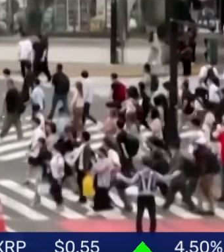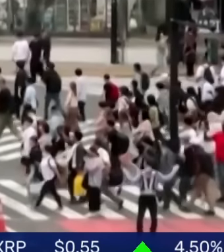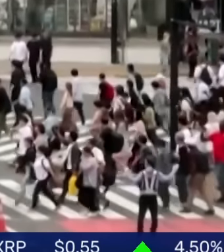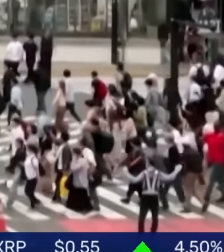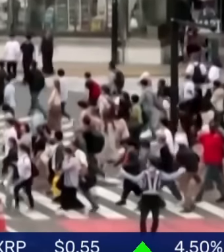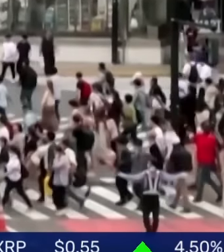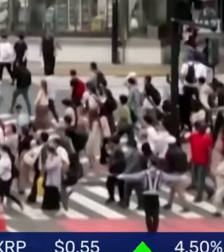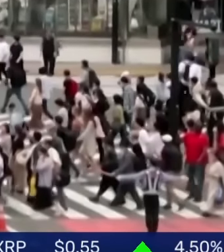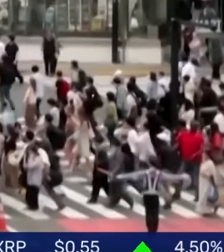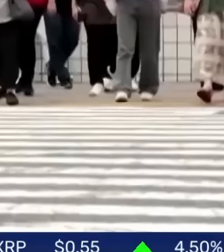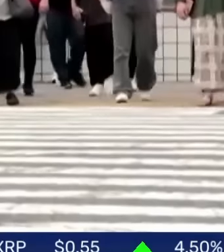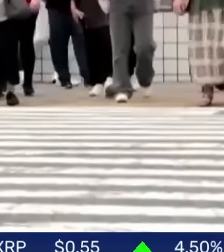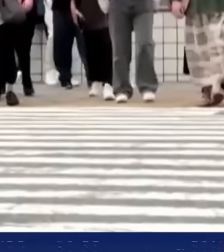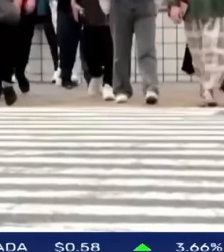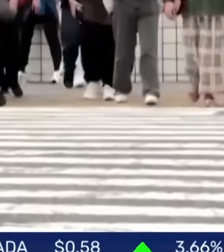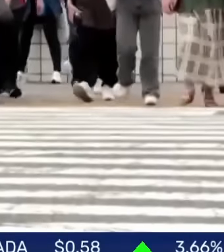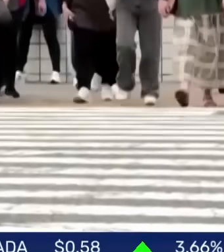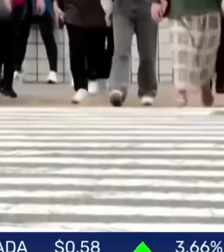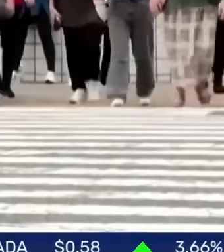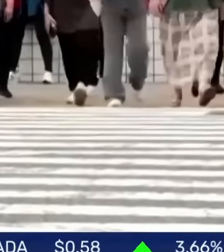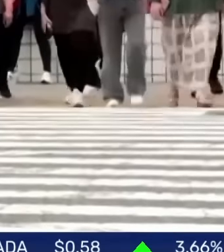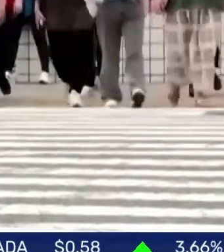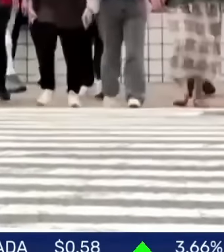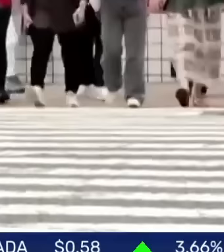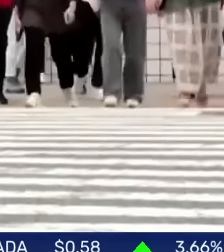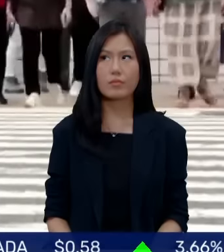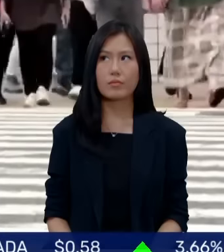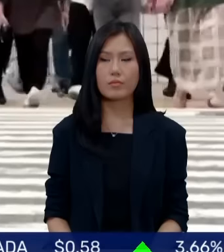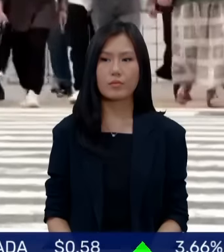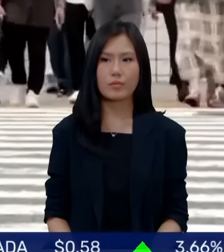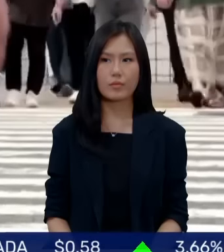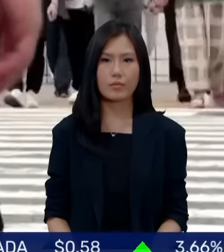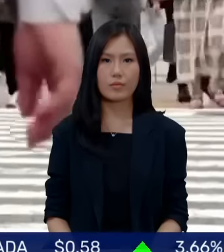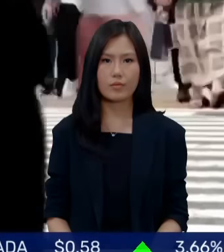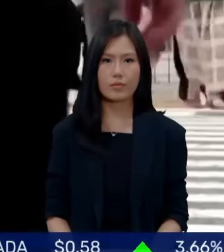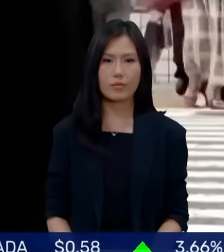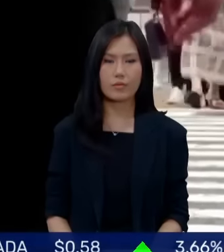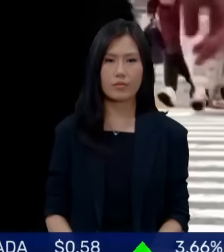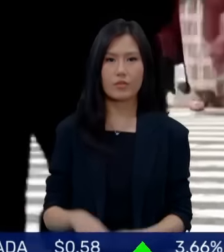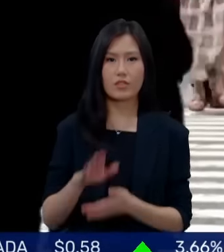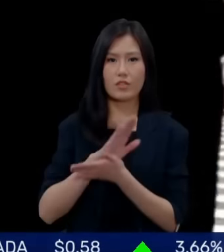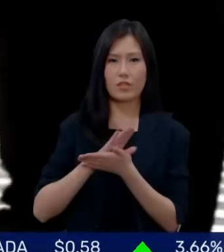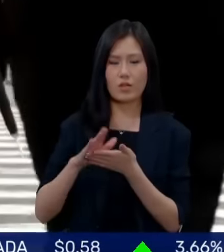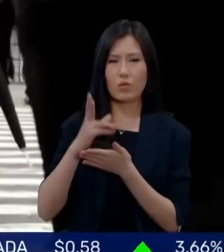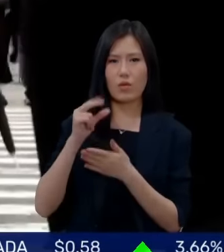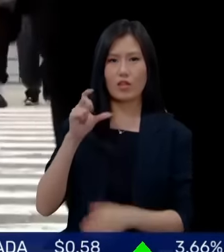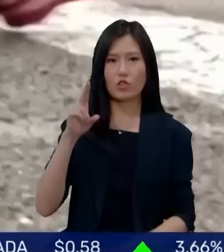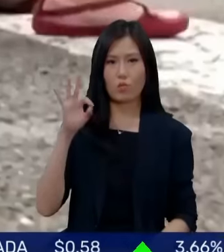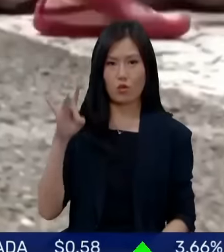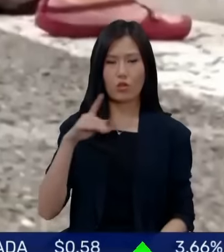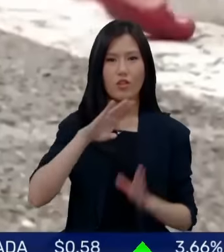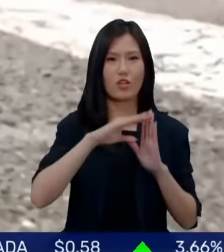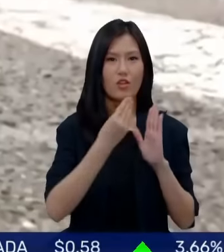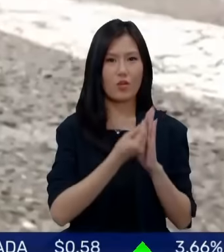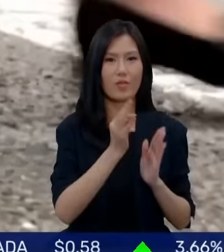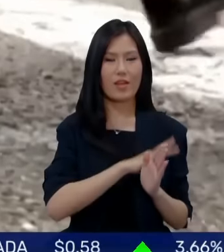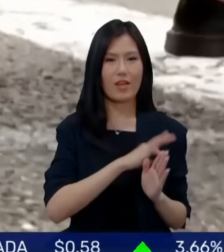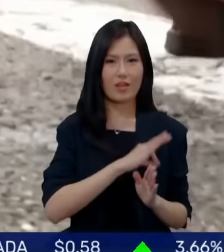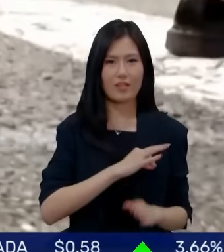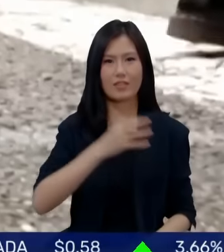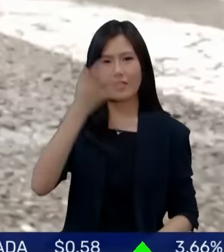нийт бүтээгдэхүүн буюу улс даяар үйлдвэрлэгдэж буй эцсийн бүтээгдэхүүн үйлчилгээний дүнг тооцоолоход цэвэр экспорт, өрхийн хэрэглээний зардал, хөрөнгө оруулалт, засгийн